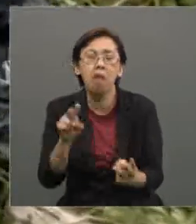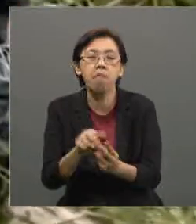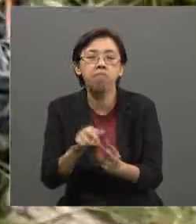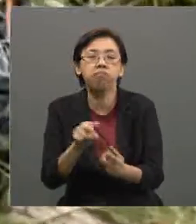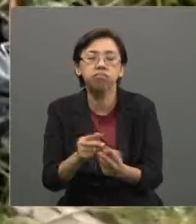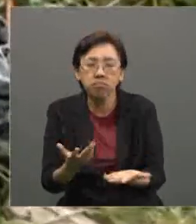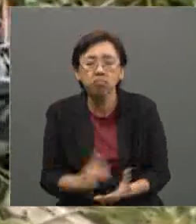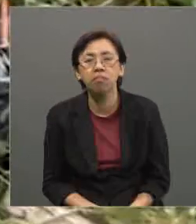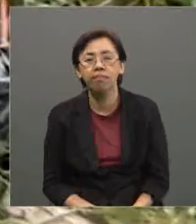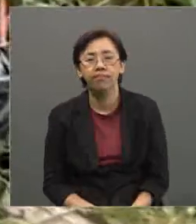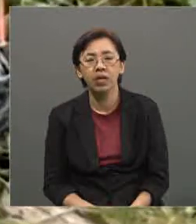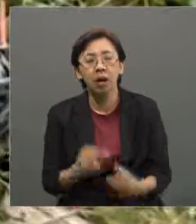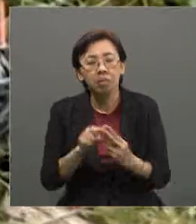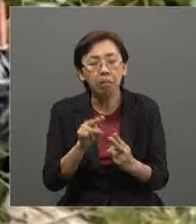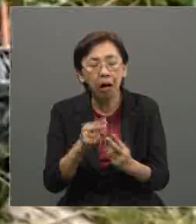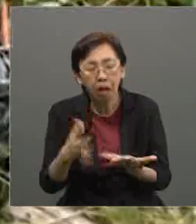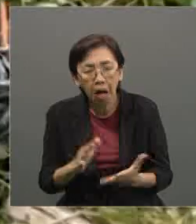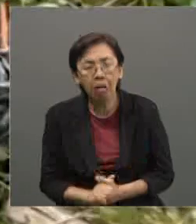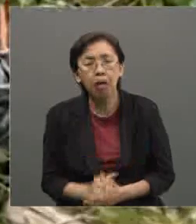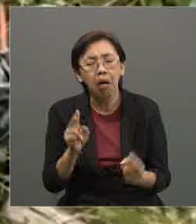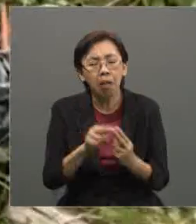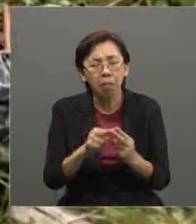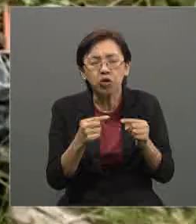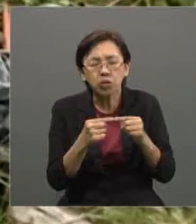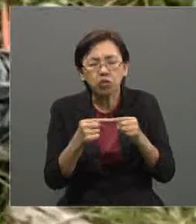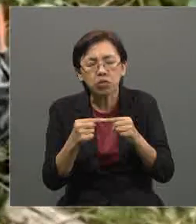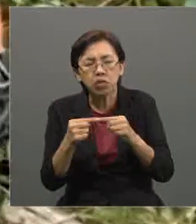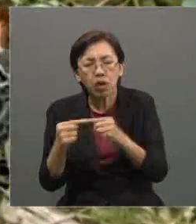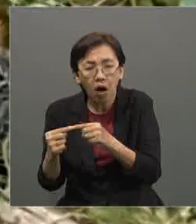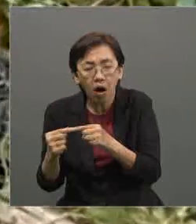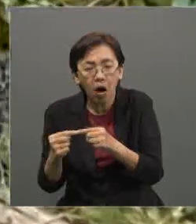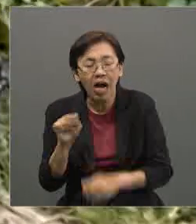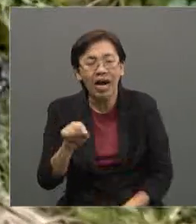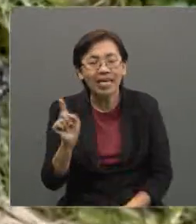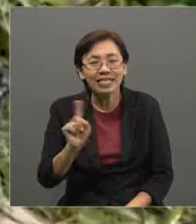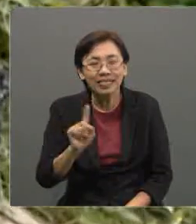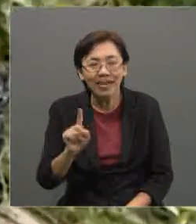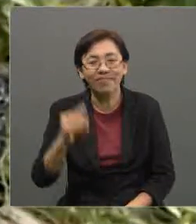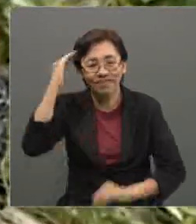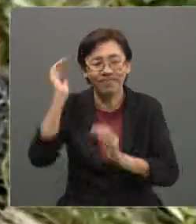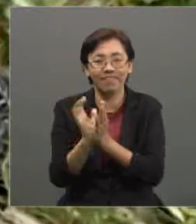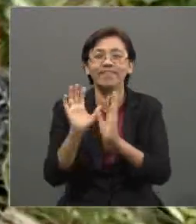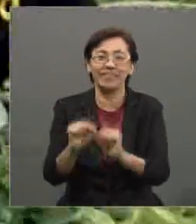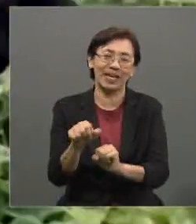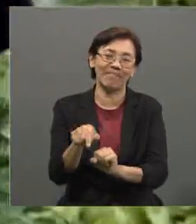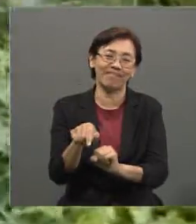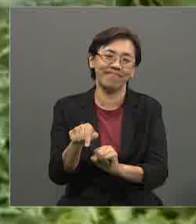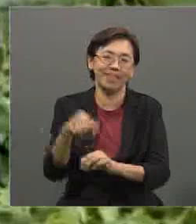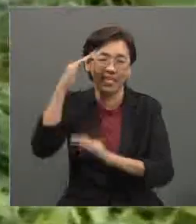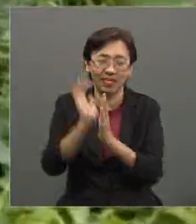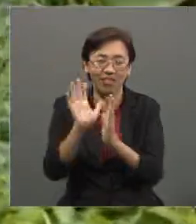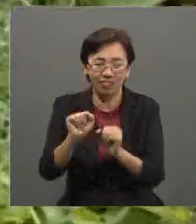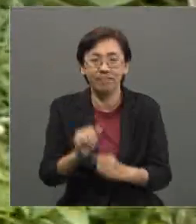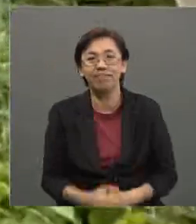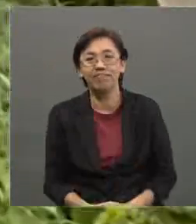การล่วงละทงเพศแล้วก็กระทำมาต่อเนื่องนะคะส่วนภาพที่เห็นเนี่ยเป็นช่วงที่เจ้าหน้าที่เข้าไปจับกุมนะคะคือจริงๆแล้ว